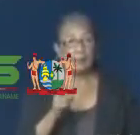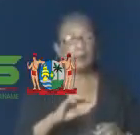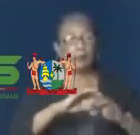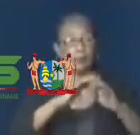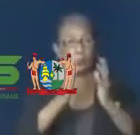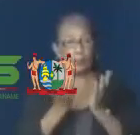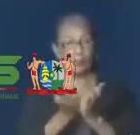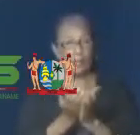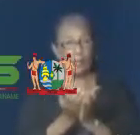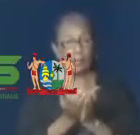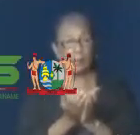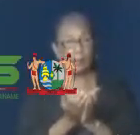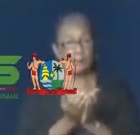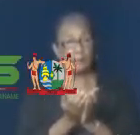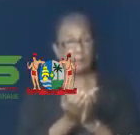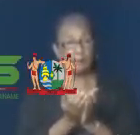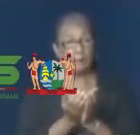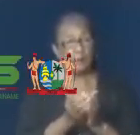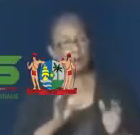van